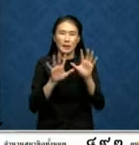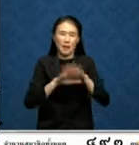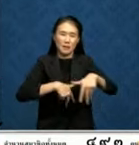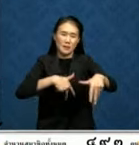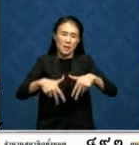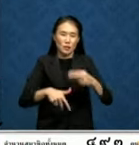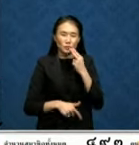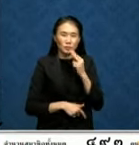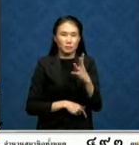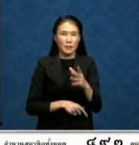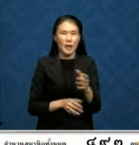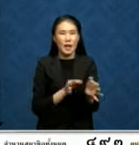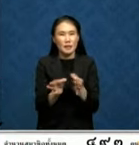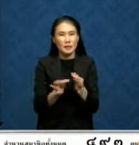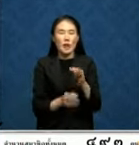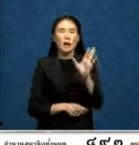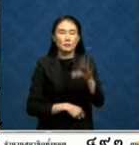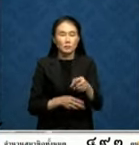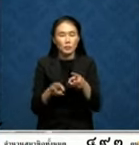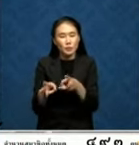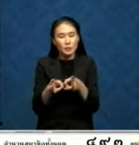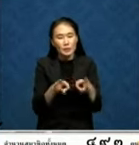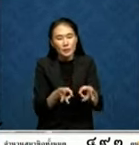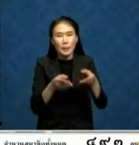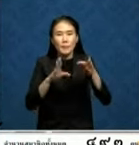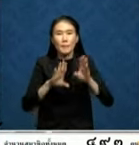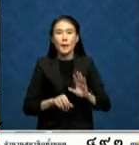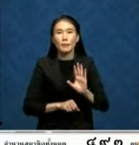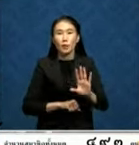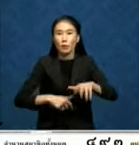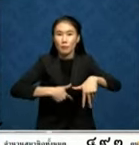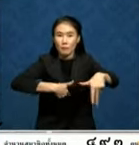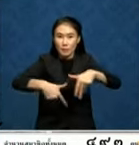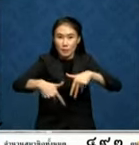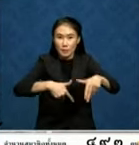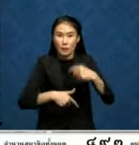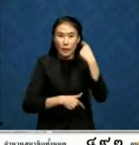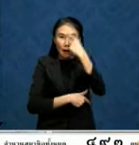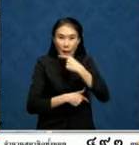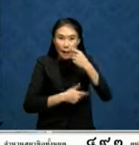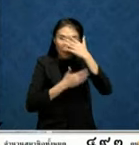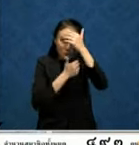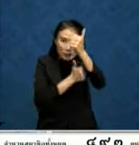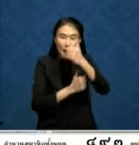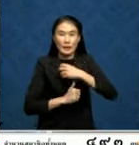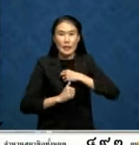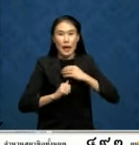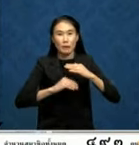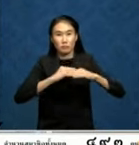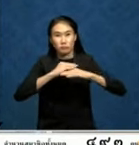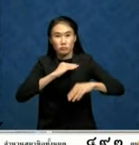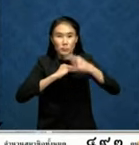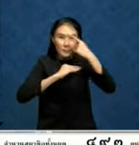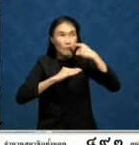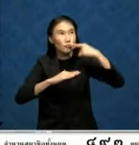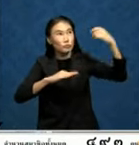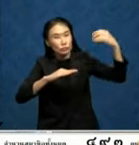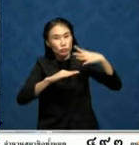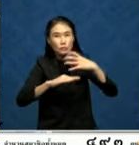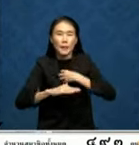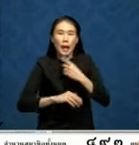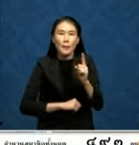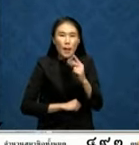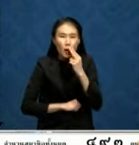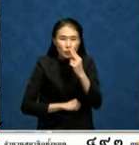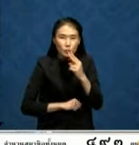าชนเพื่อจะอธิบายว่าแนวทางสำหรับประชาชนที่สนใจพลังงานทางเลือกพลังงานสะอาดพลังงานทดแทนจะติดโ